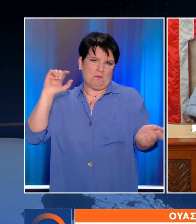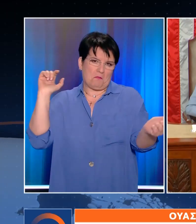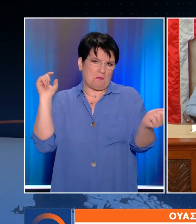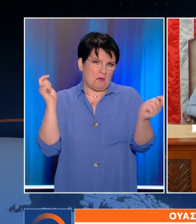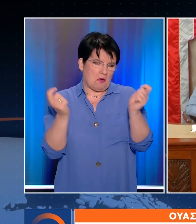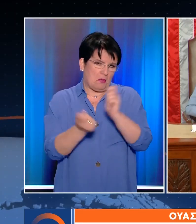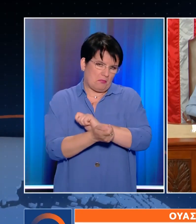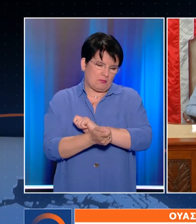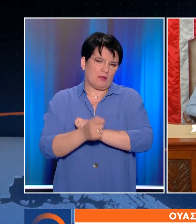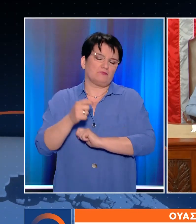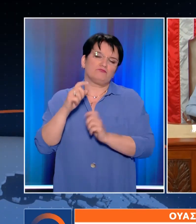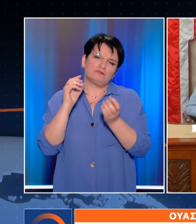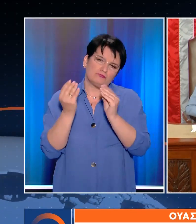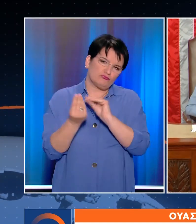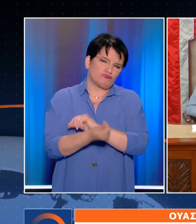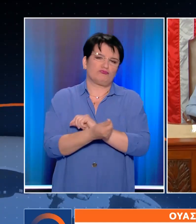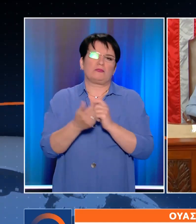την αρχιτεκτονική.